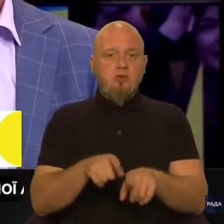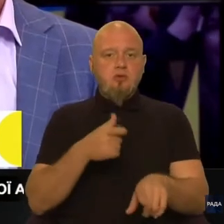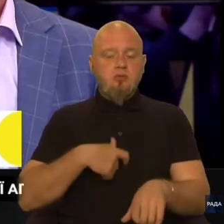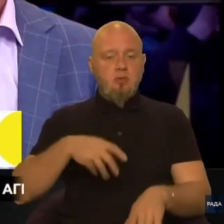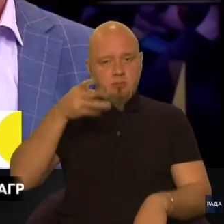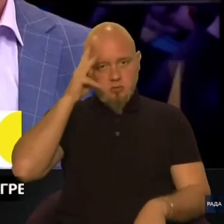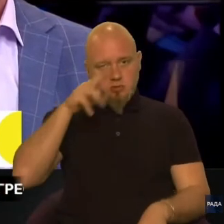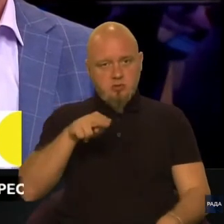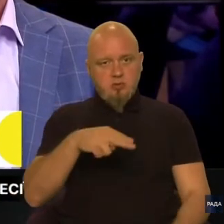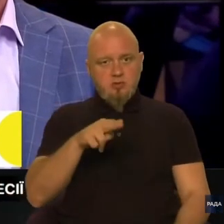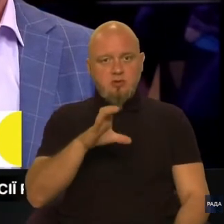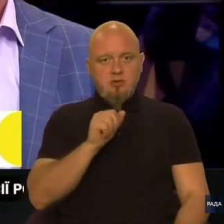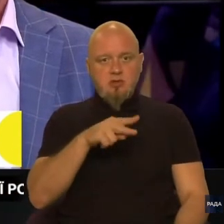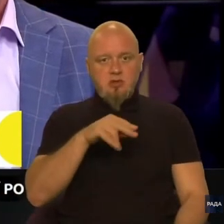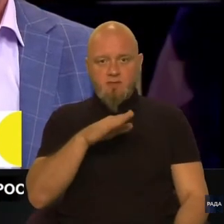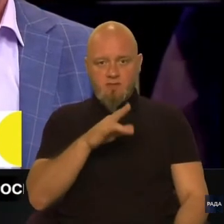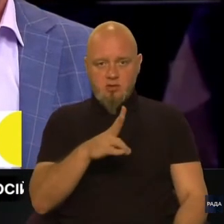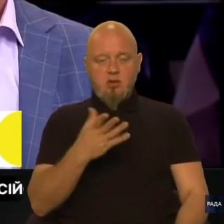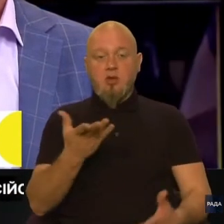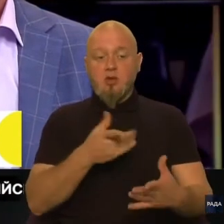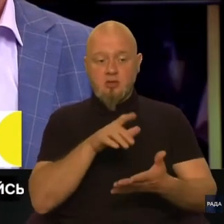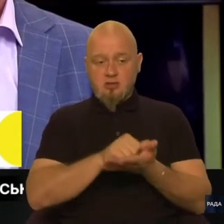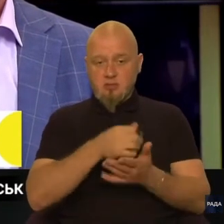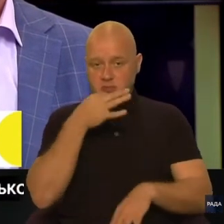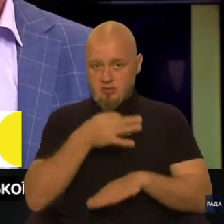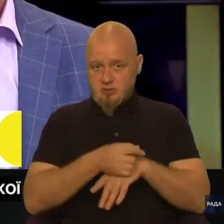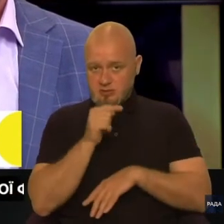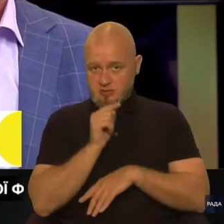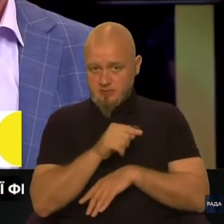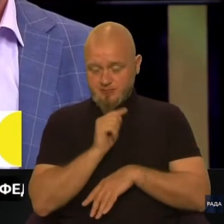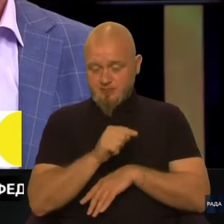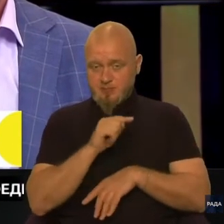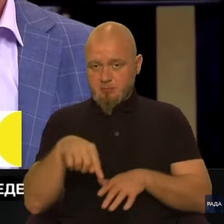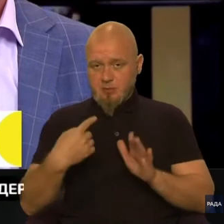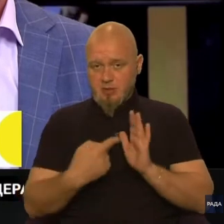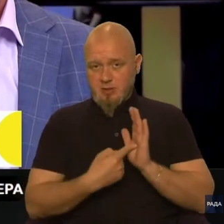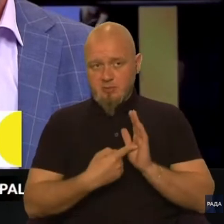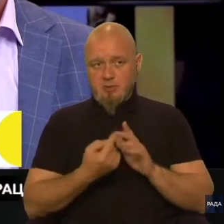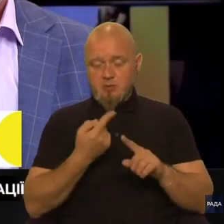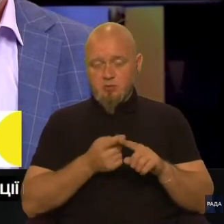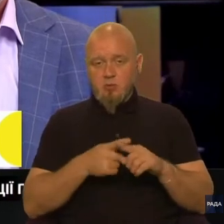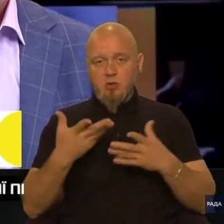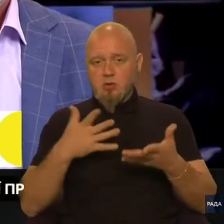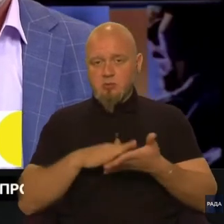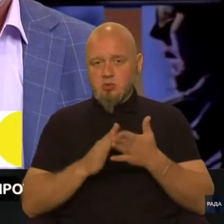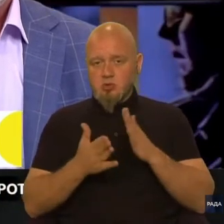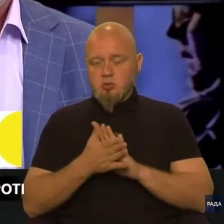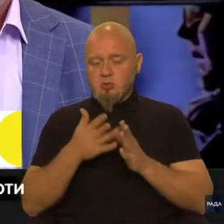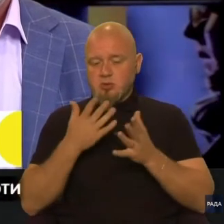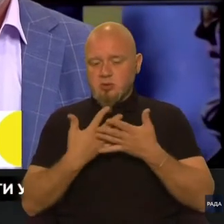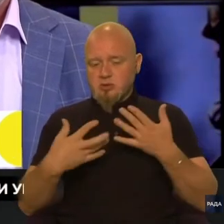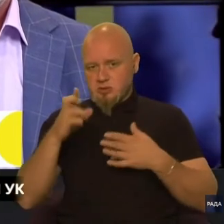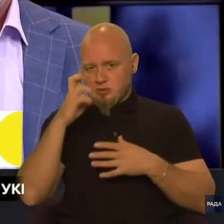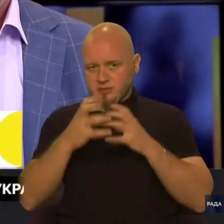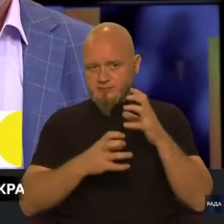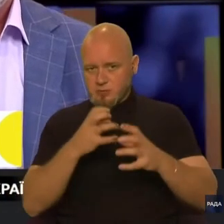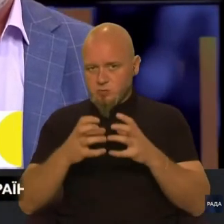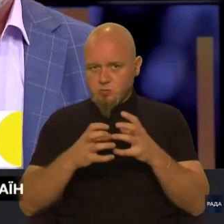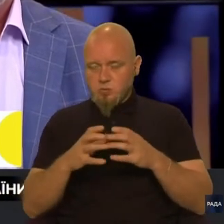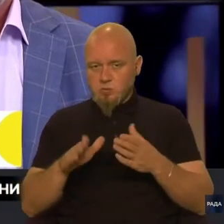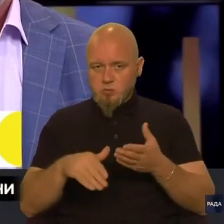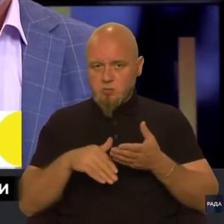посол де від саліван який якраз займається питаннями того яким чином Різні країни світу